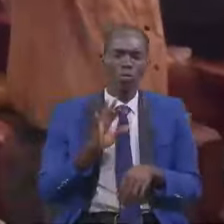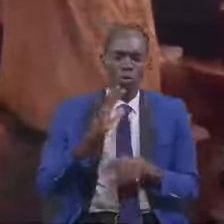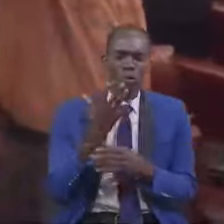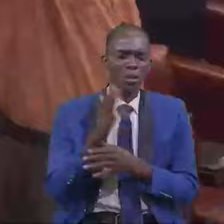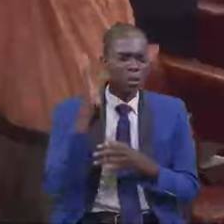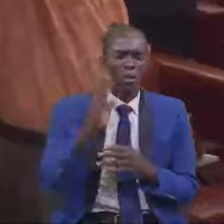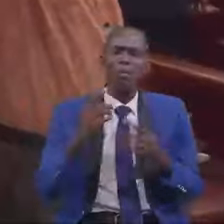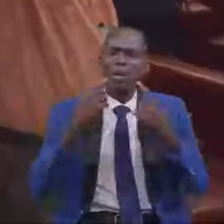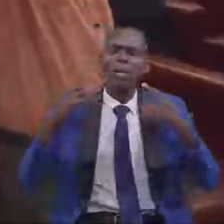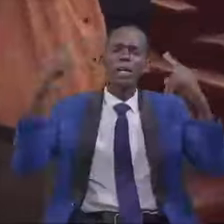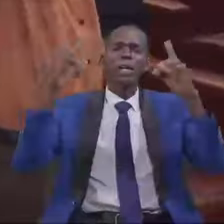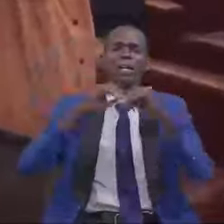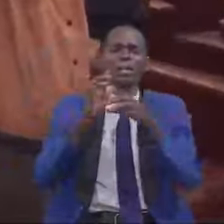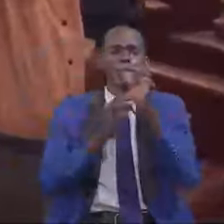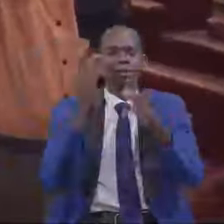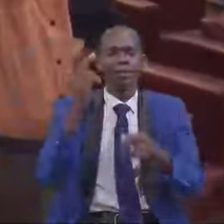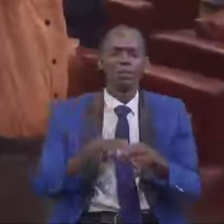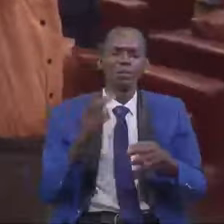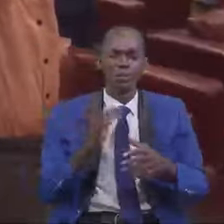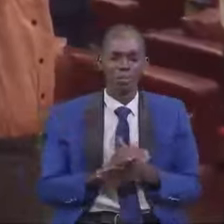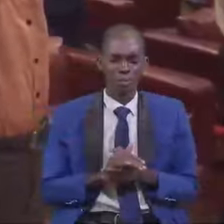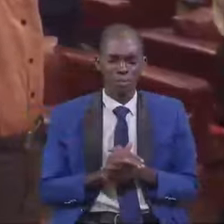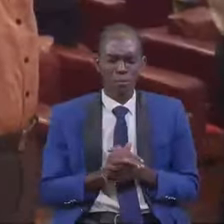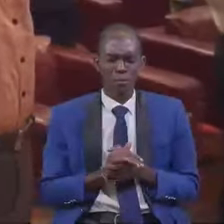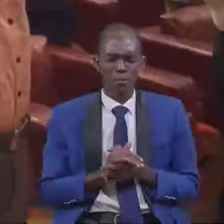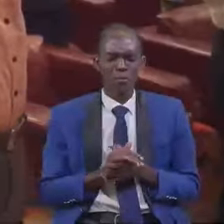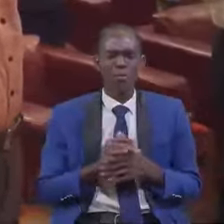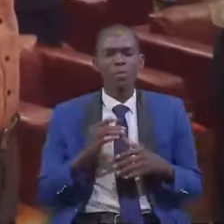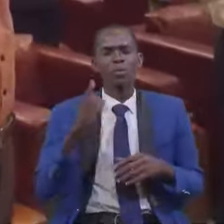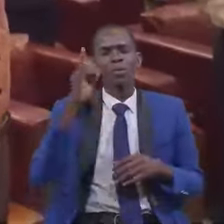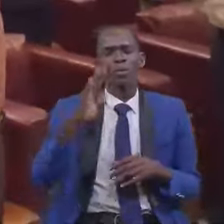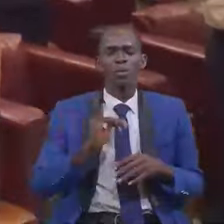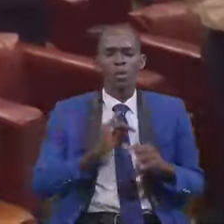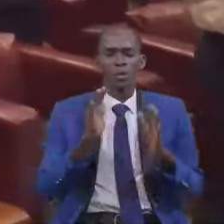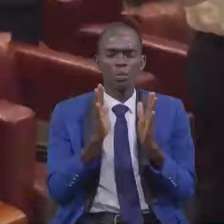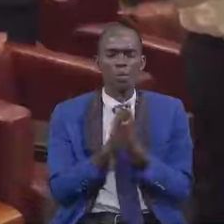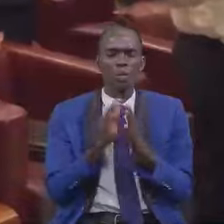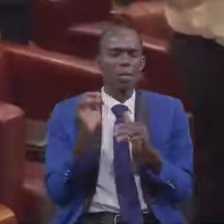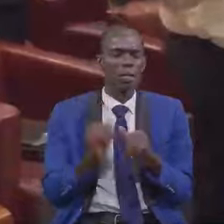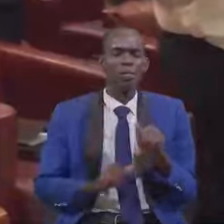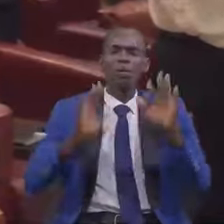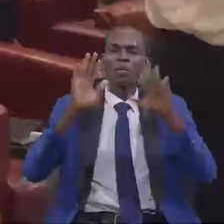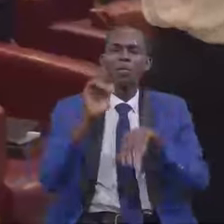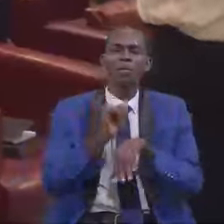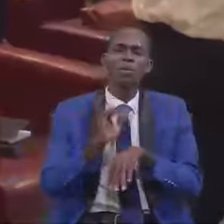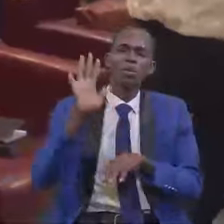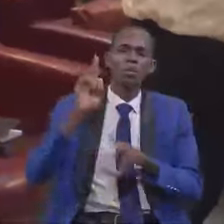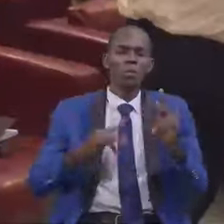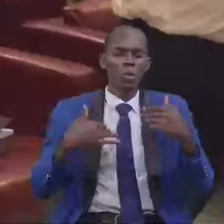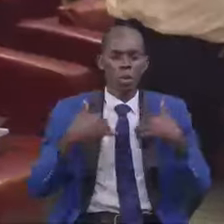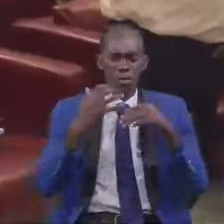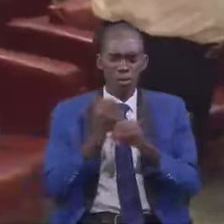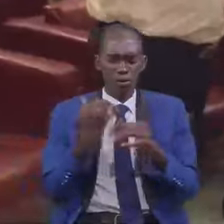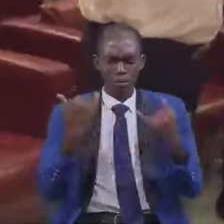nom de Jésus-Christ. Seigneur, je prie que tout miracle que ton peuple a reçu ce soir